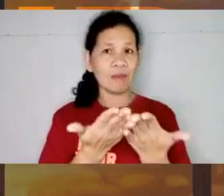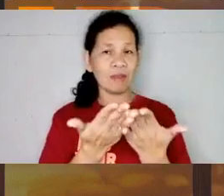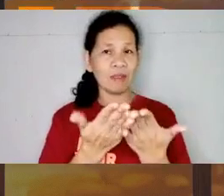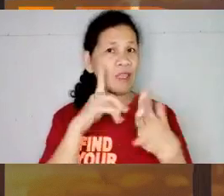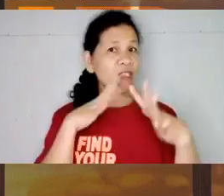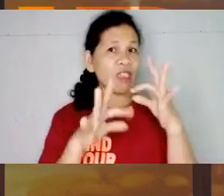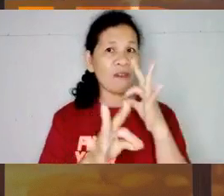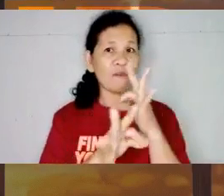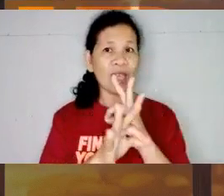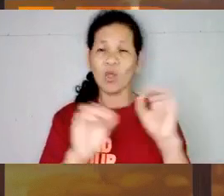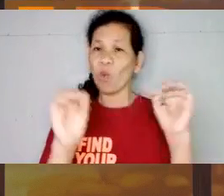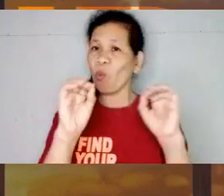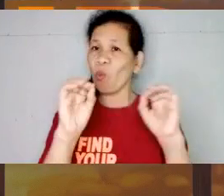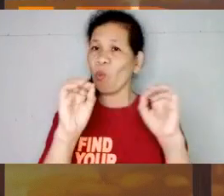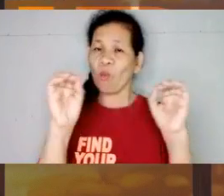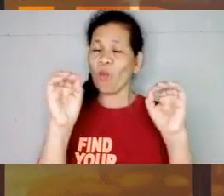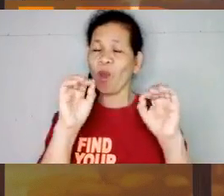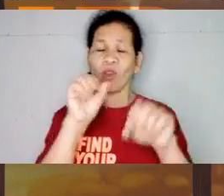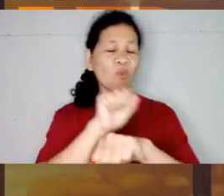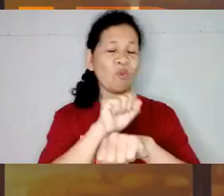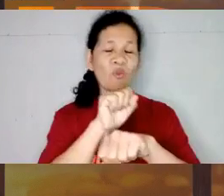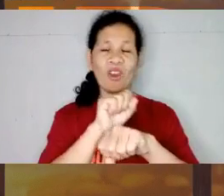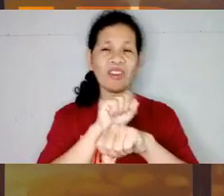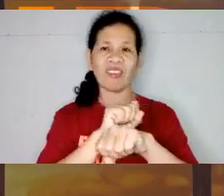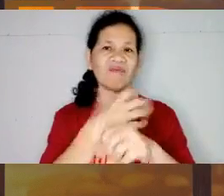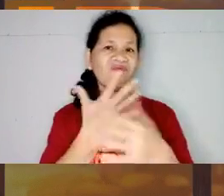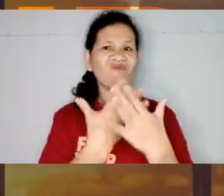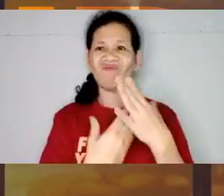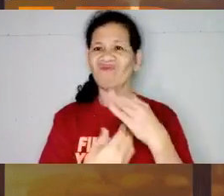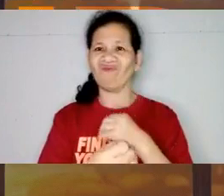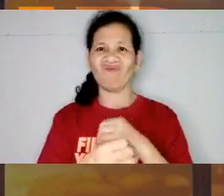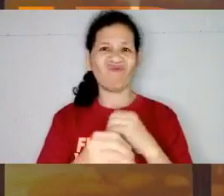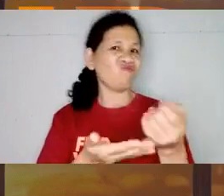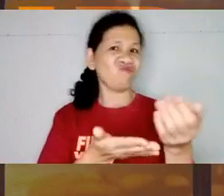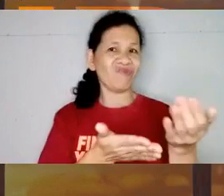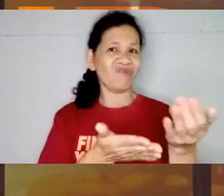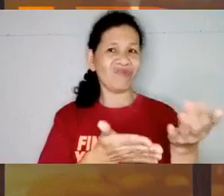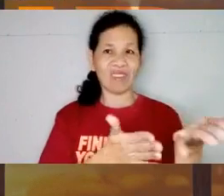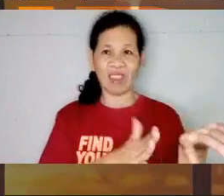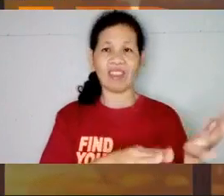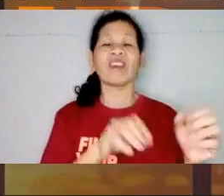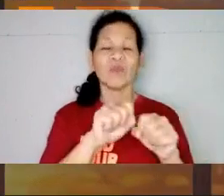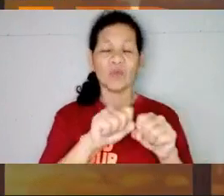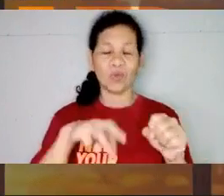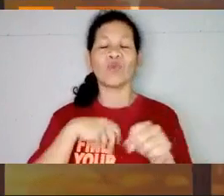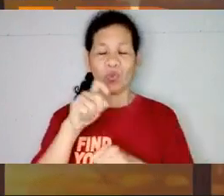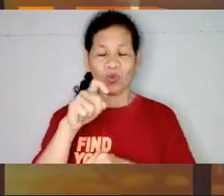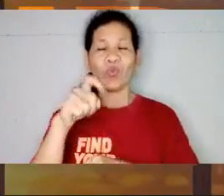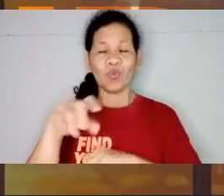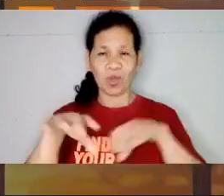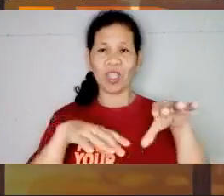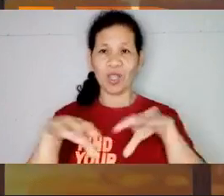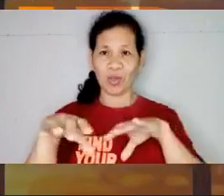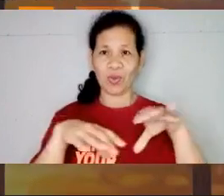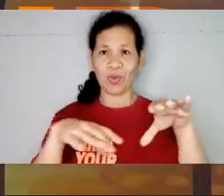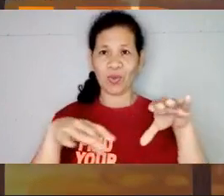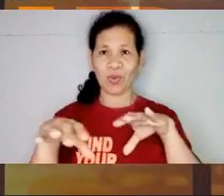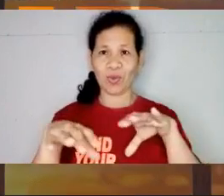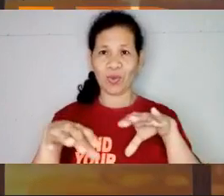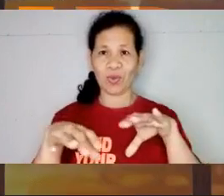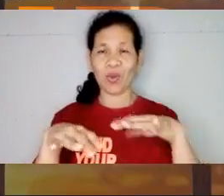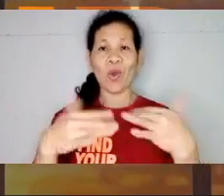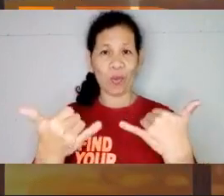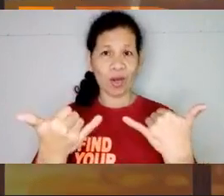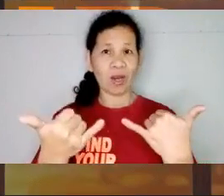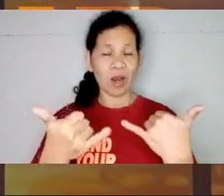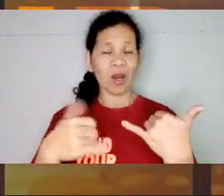is useless or is dead. Kaya gumawa rin tayo. Kaya nandito tayo sa